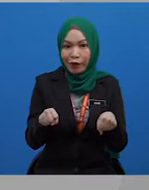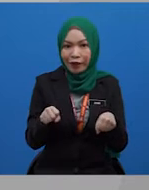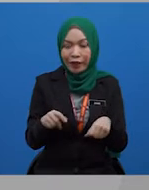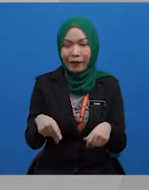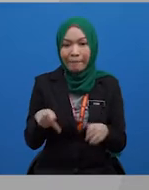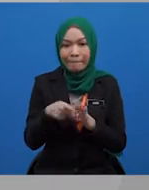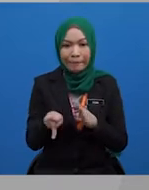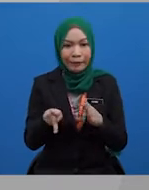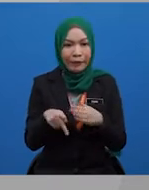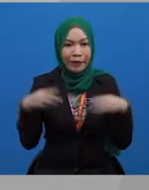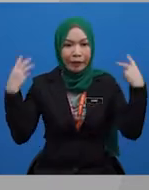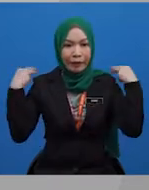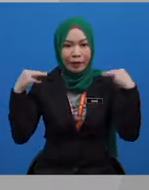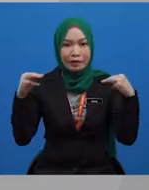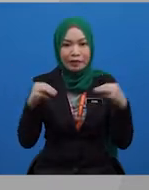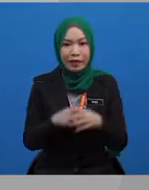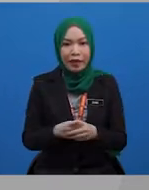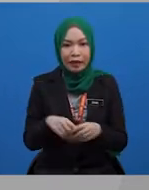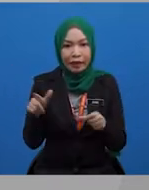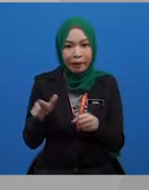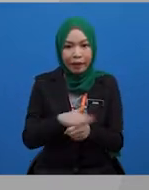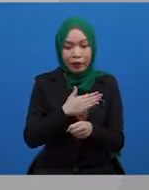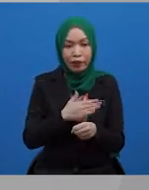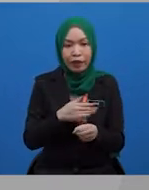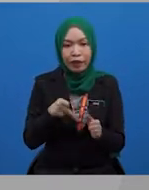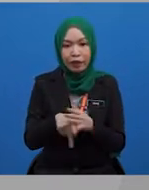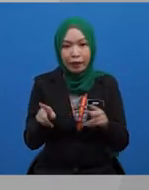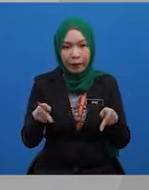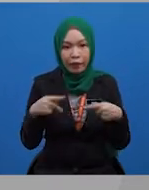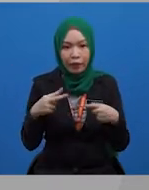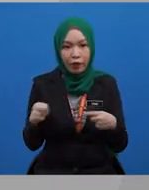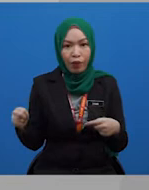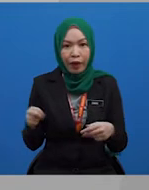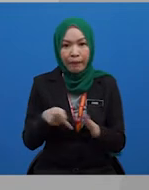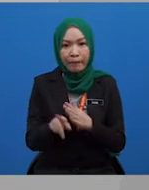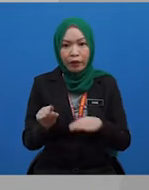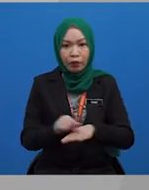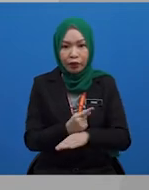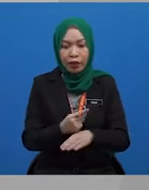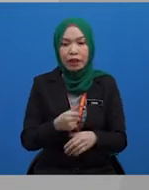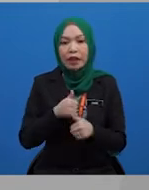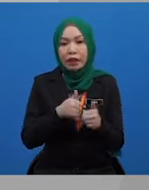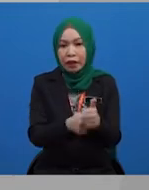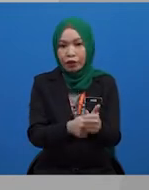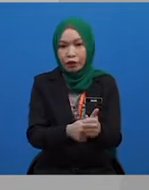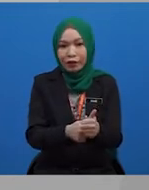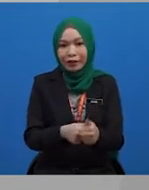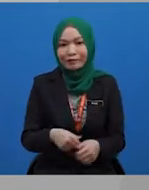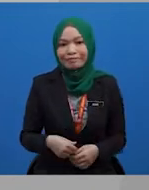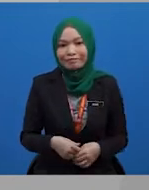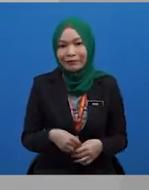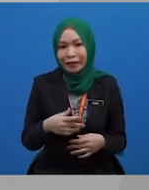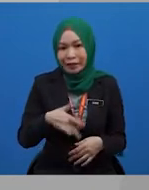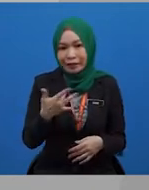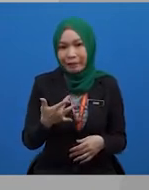mengikut citarasa-citarasa pelanggan, mengikut asas segmentasi yang dipilih. Perkara seterusnya adalah ini membolehkan pemasar